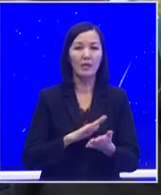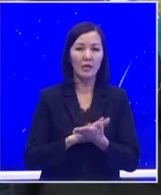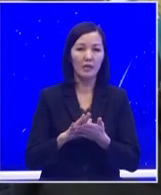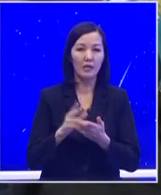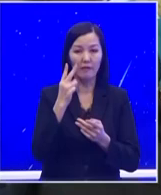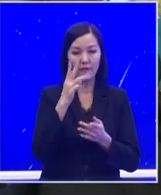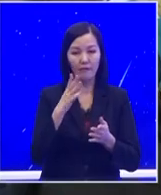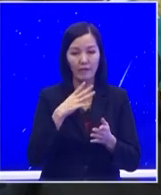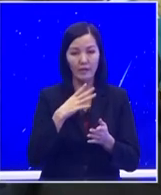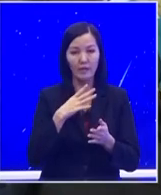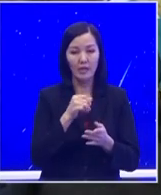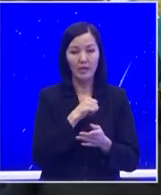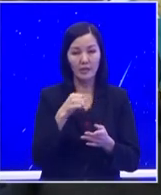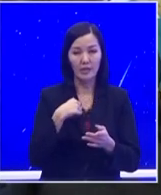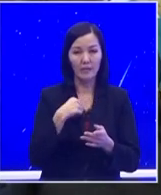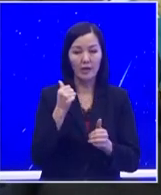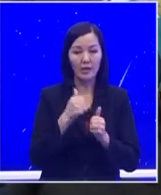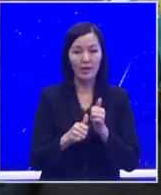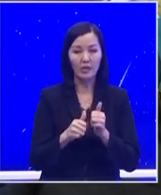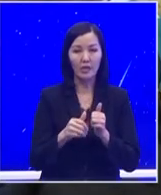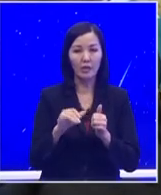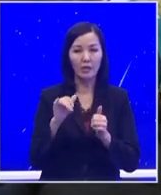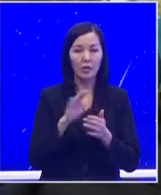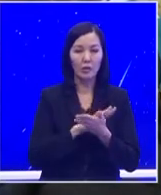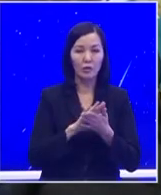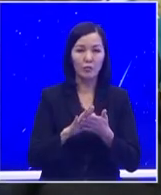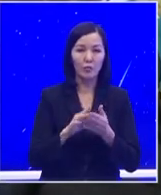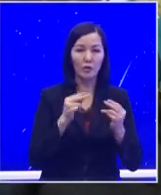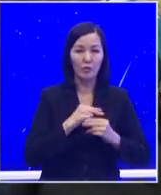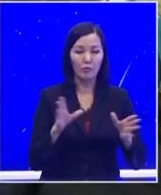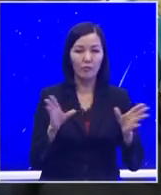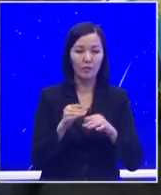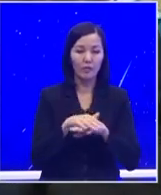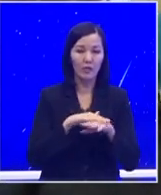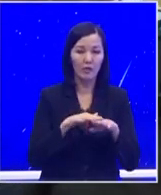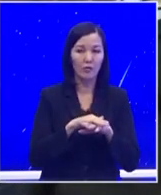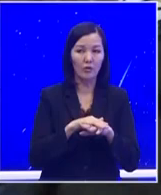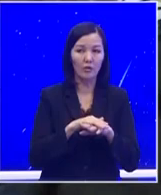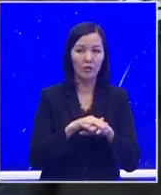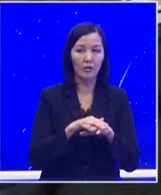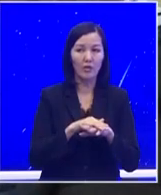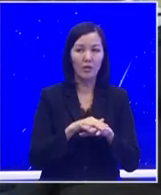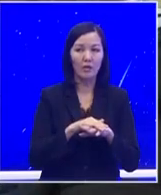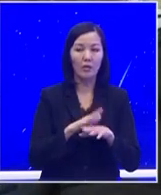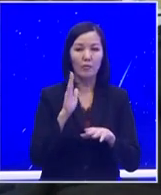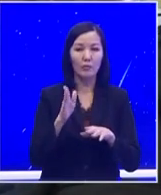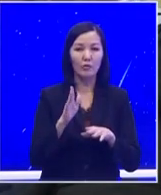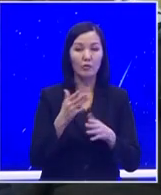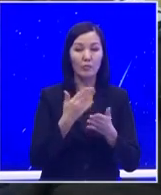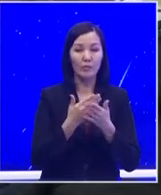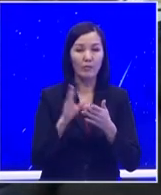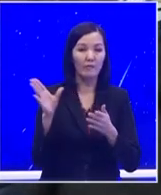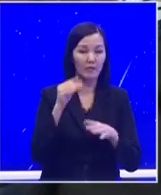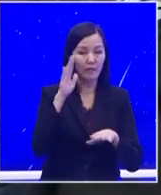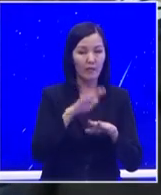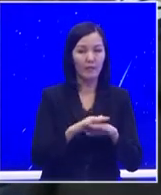я видел собственными глазами. И каждый раз на субботниках он работает вместе с народом. В наше время редко увидишь такое. Пусть он станет примером всем